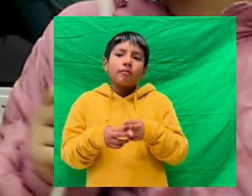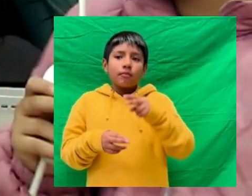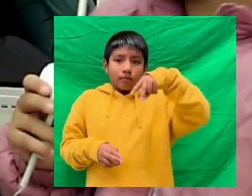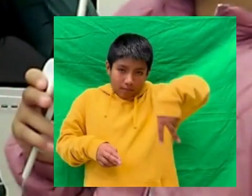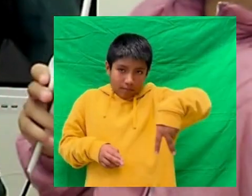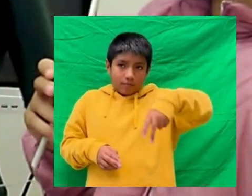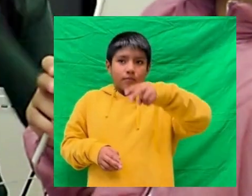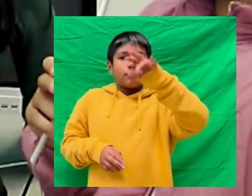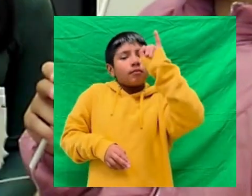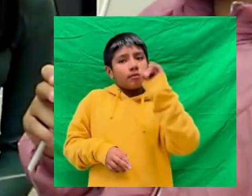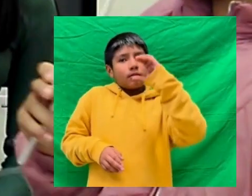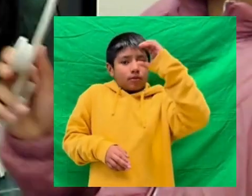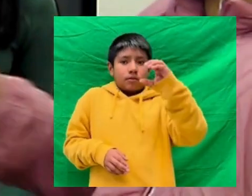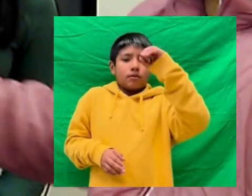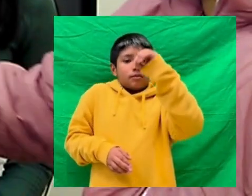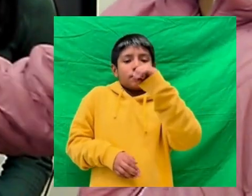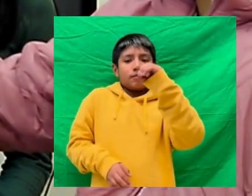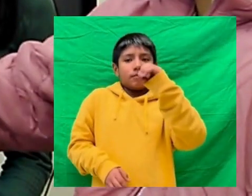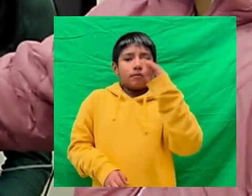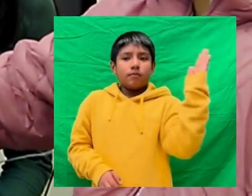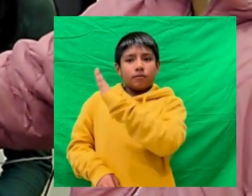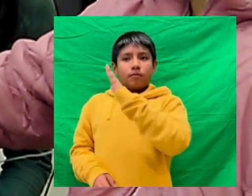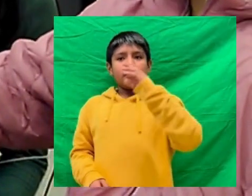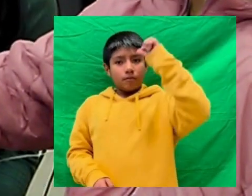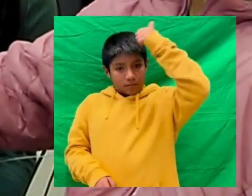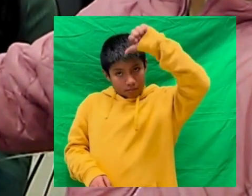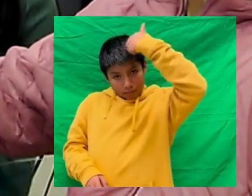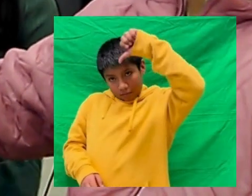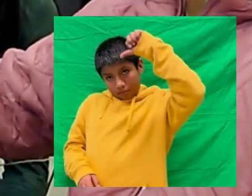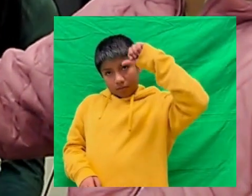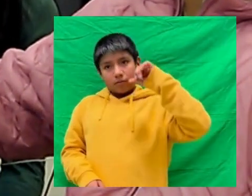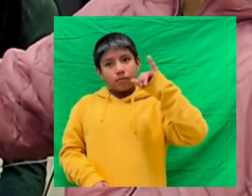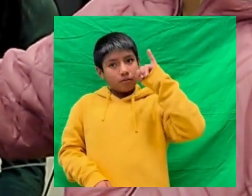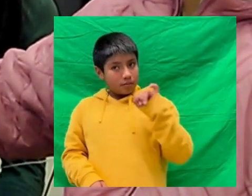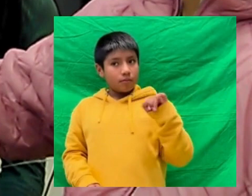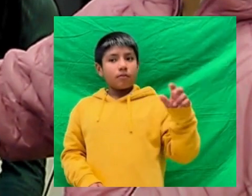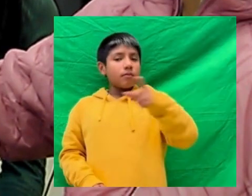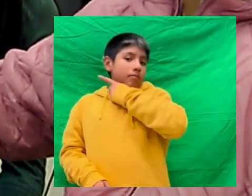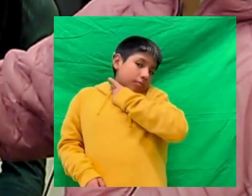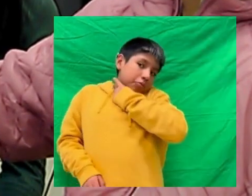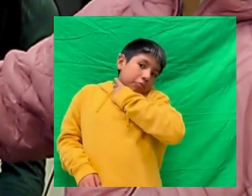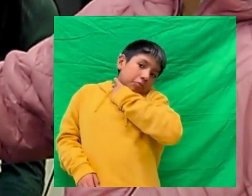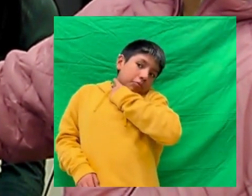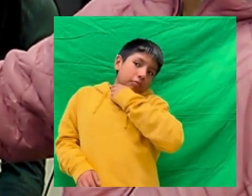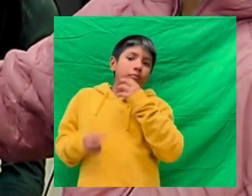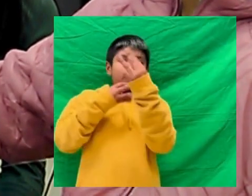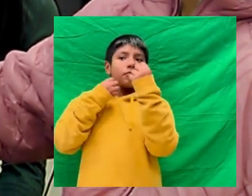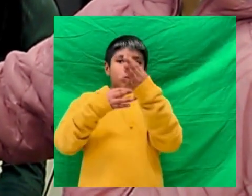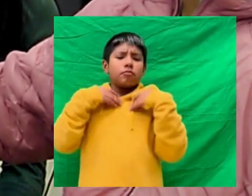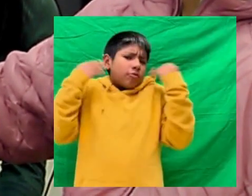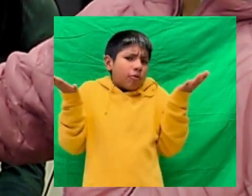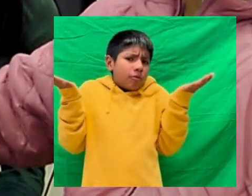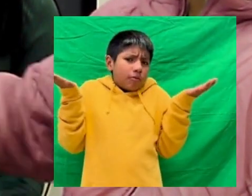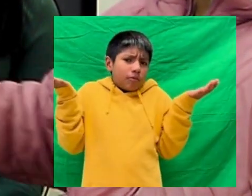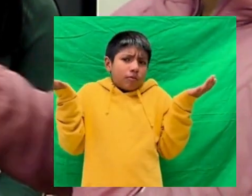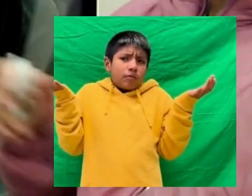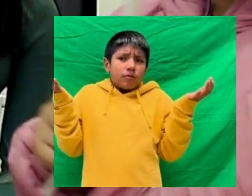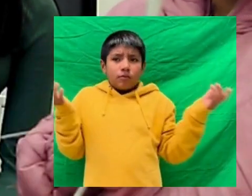Partaideak. Nortzuk zarete? Niko eta Xavier Eta